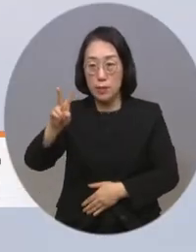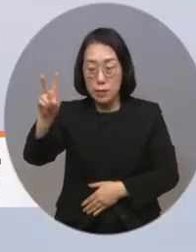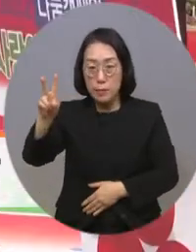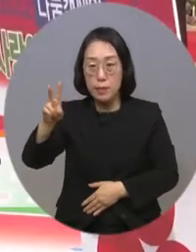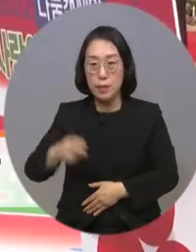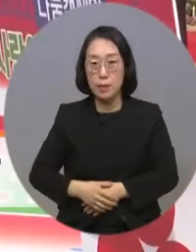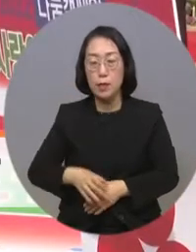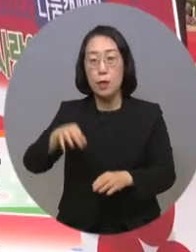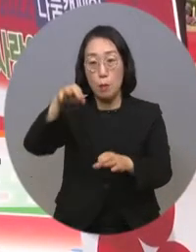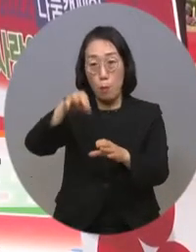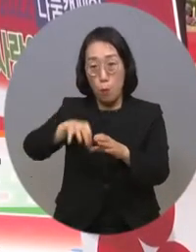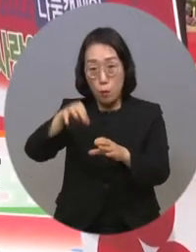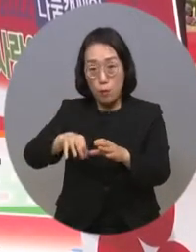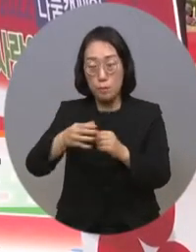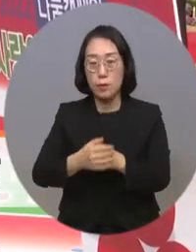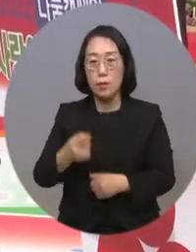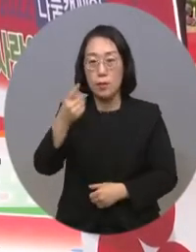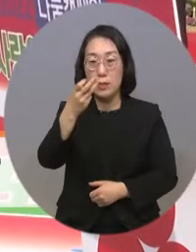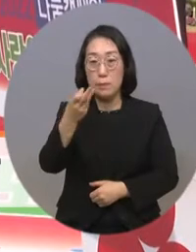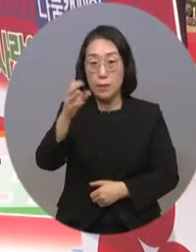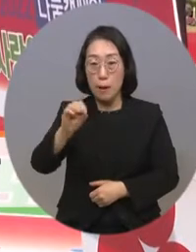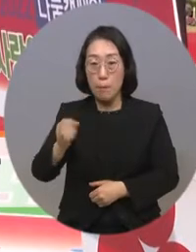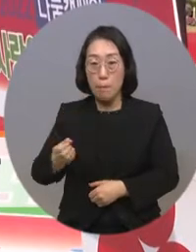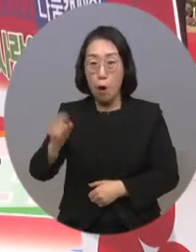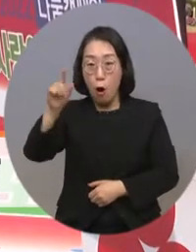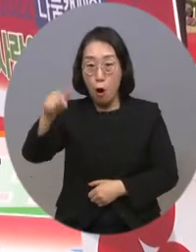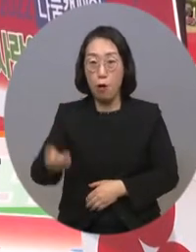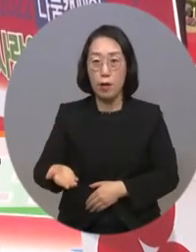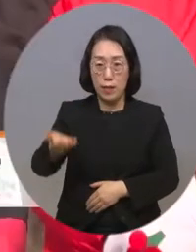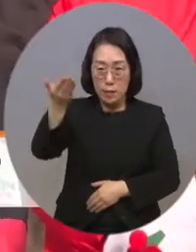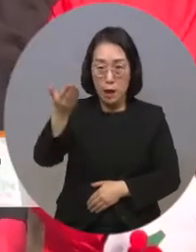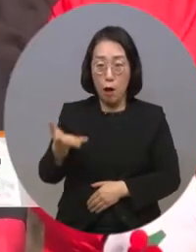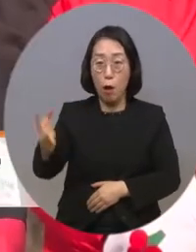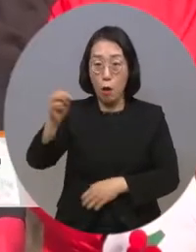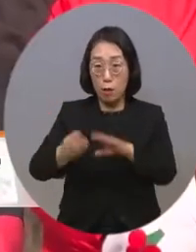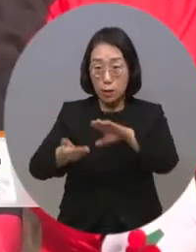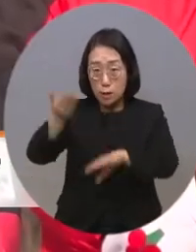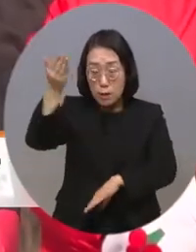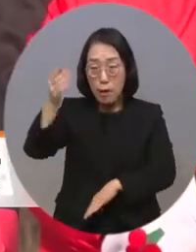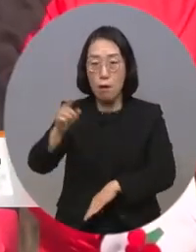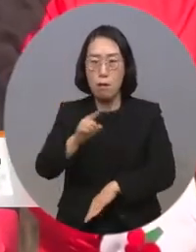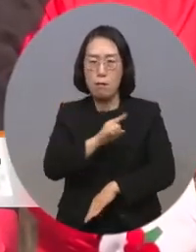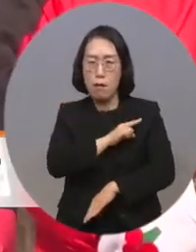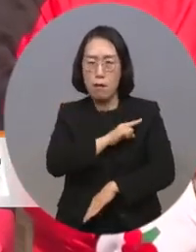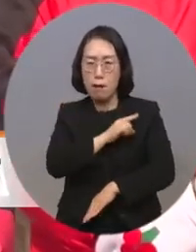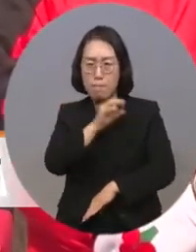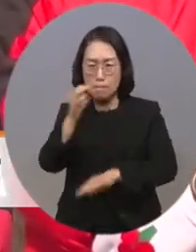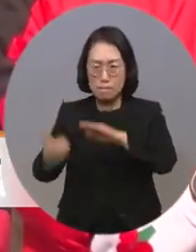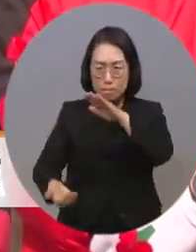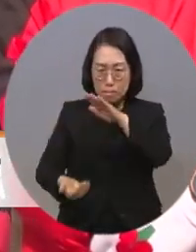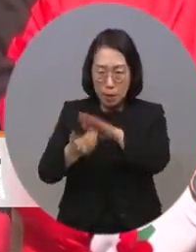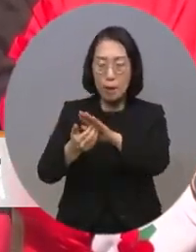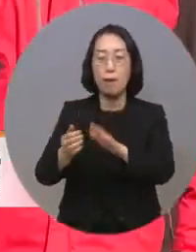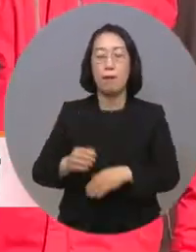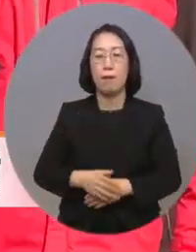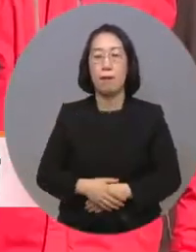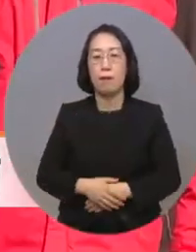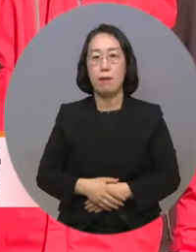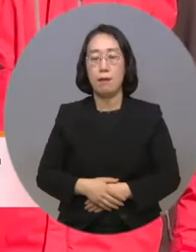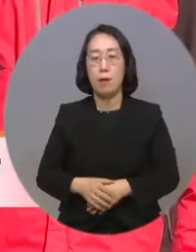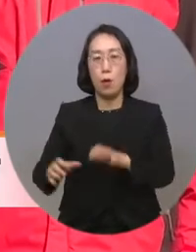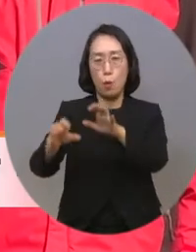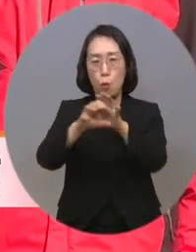캠페인에서 13억 7,078만 원의 모금 실적을 달성해 역대 최고액을 경신했습니다.